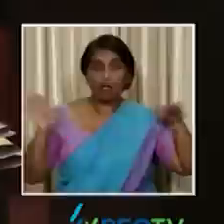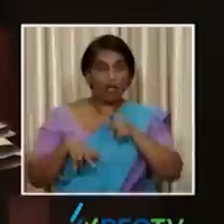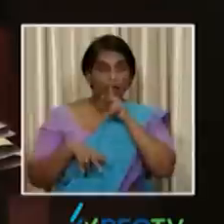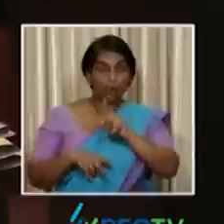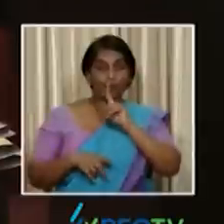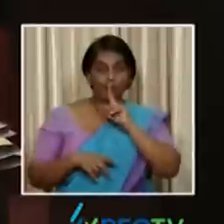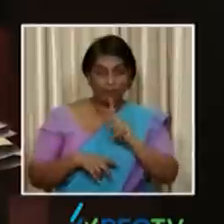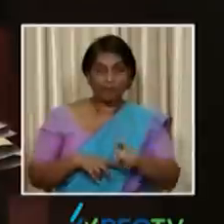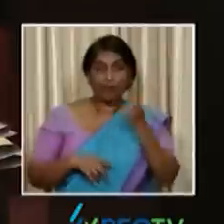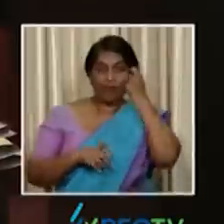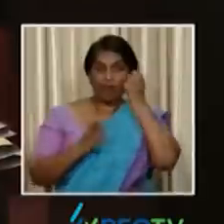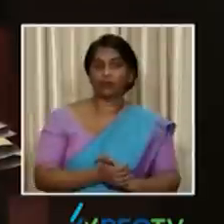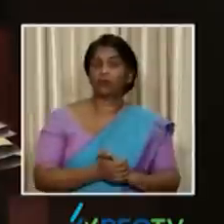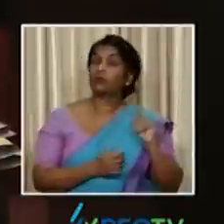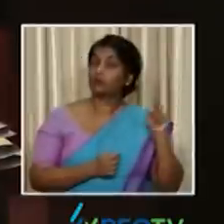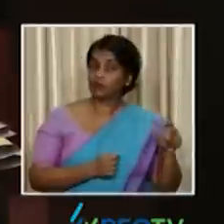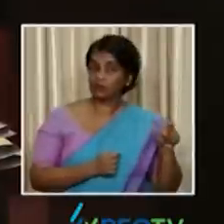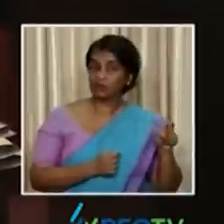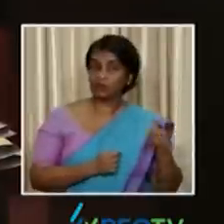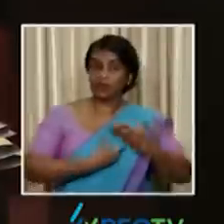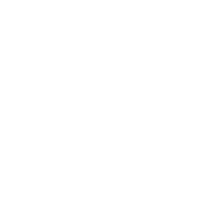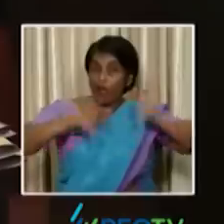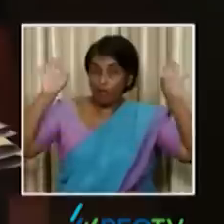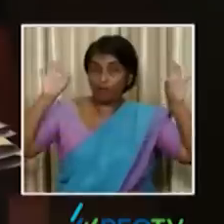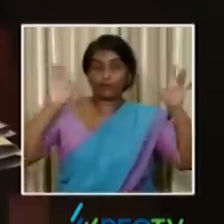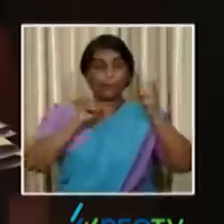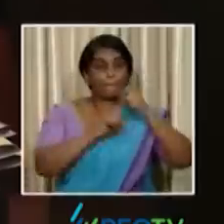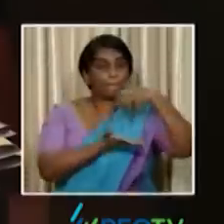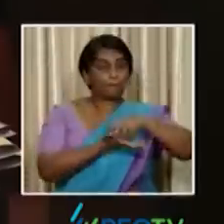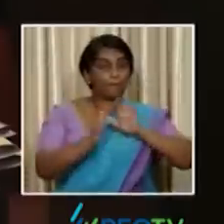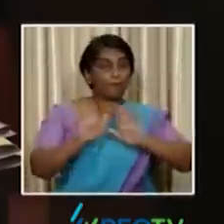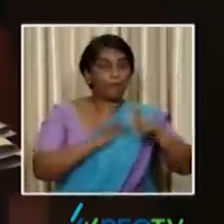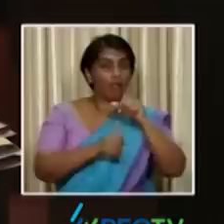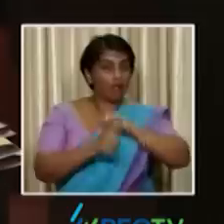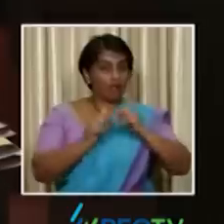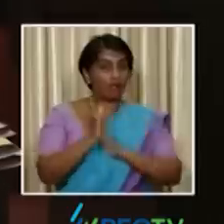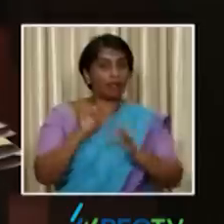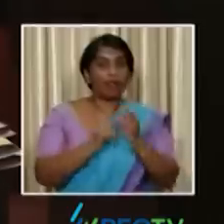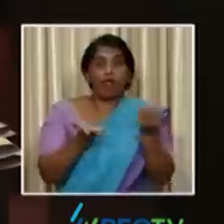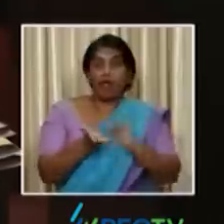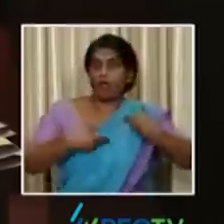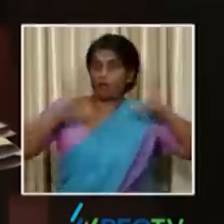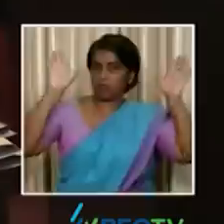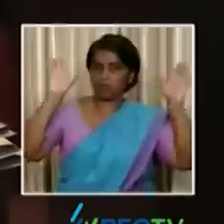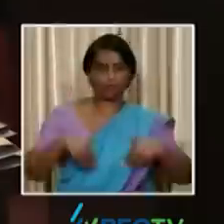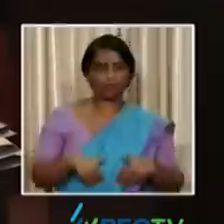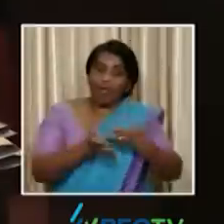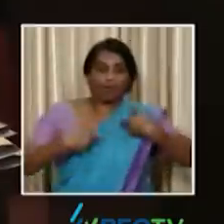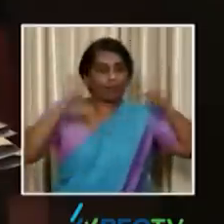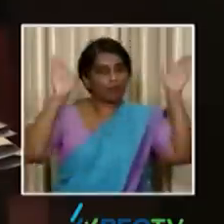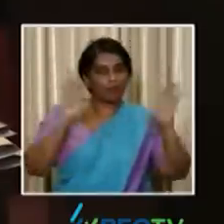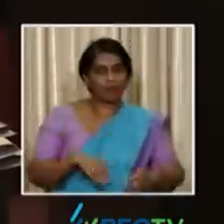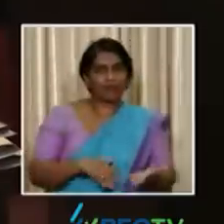මත යෝජනාවක් දාලා තියෙනවා විසිරිච්ච පළාත් පාලන ආයතනවල මන්ත්‍රීවරු ආපහු ගෙන්නන්න කියලා. මේක කපුටගේ